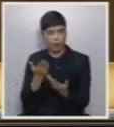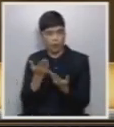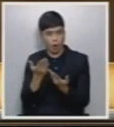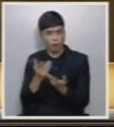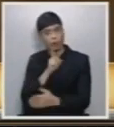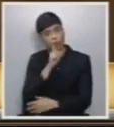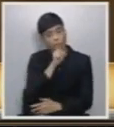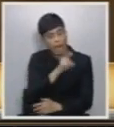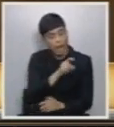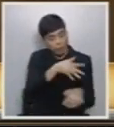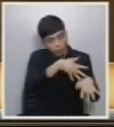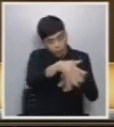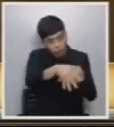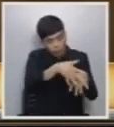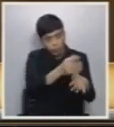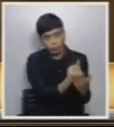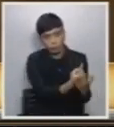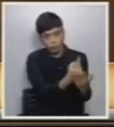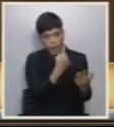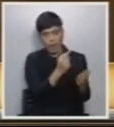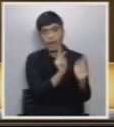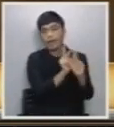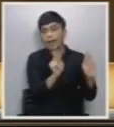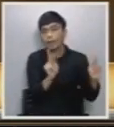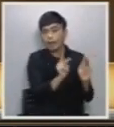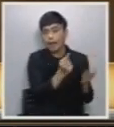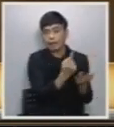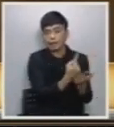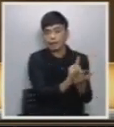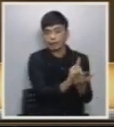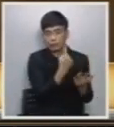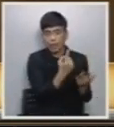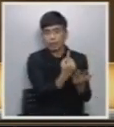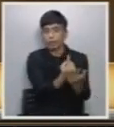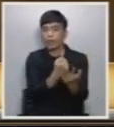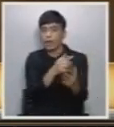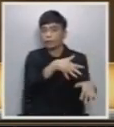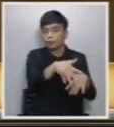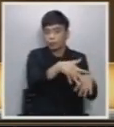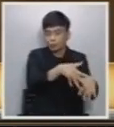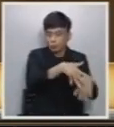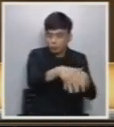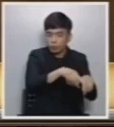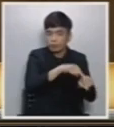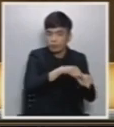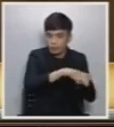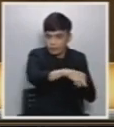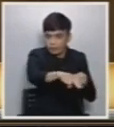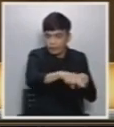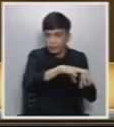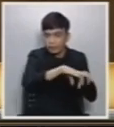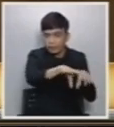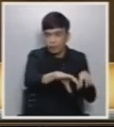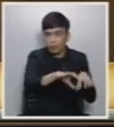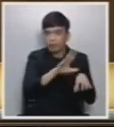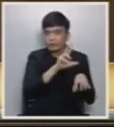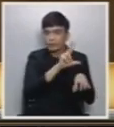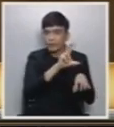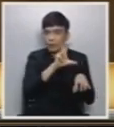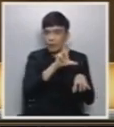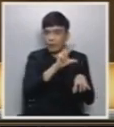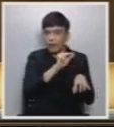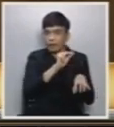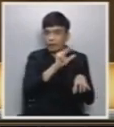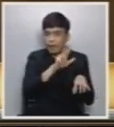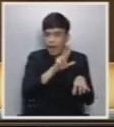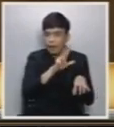ตึกนะครับซึ่งเป็นตัวแทนประชากรประมาณ 15,000 คนประมาณ 3,363 ครัวเรือนเนี่ยก็มี